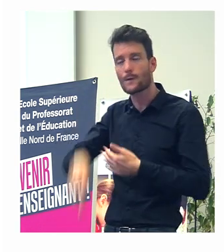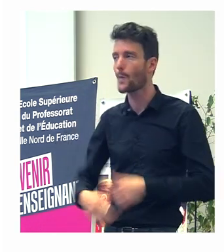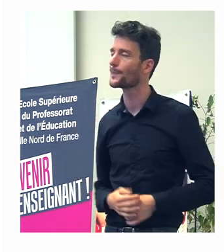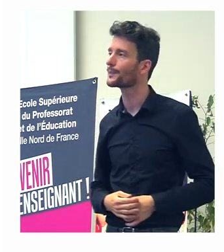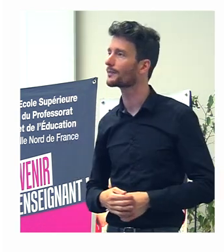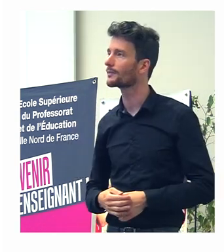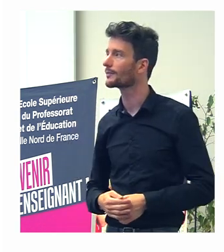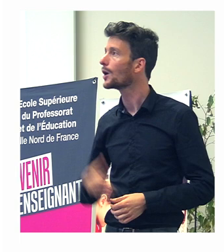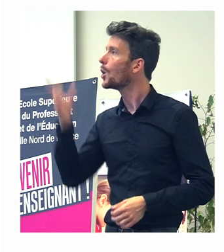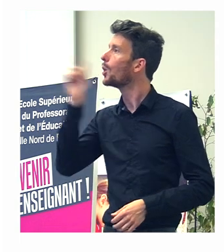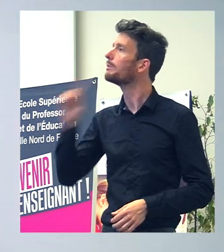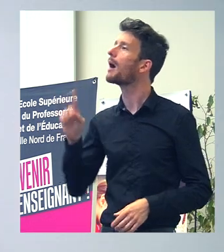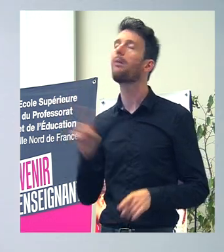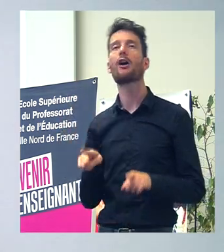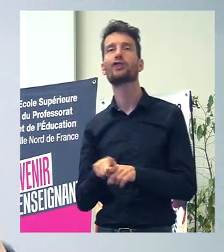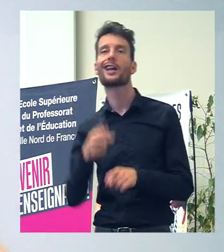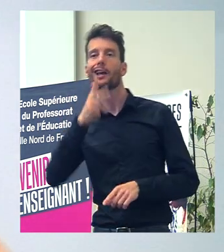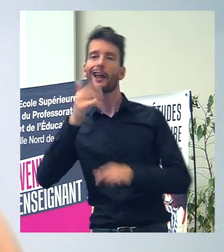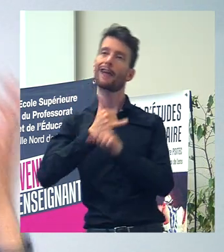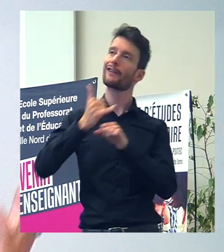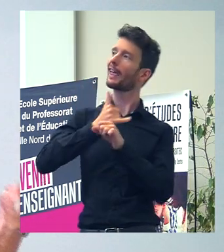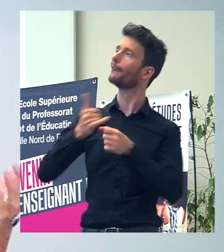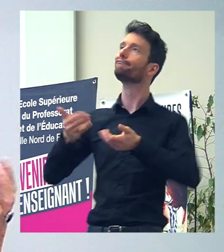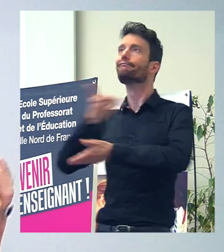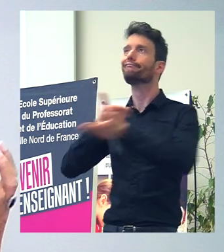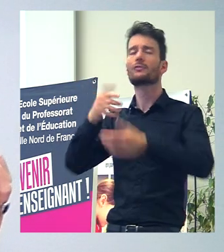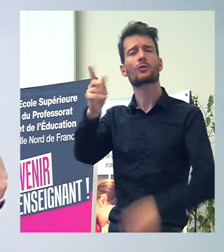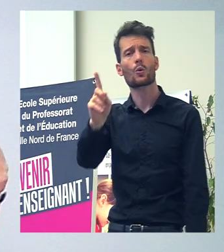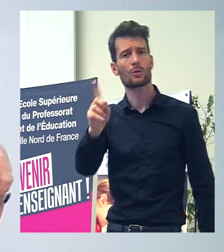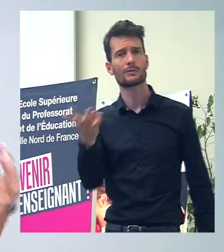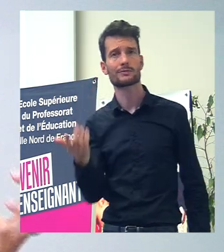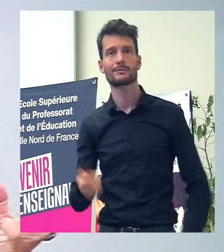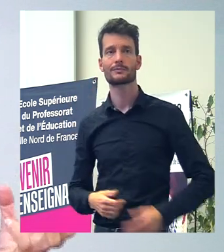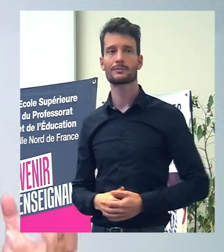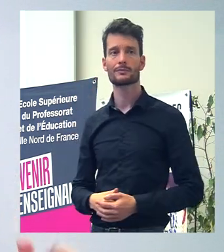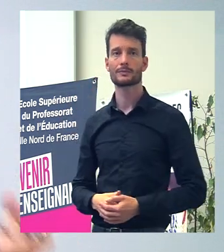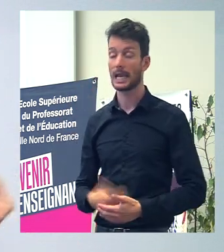que on n'est pas au café. Donc, on fait une discussion... Et donc,